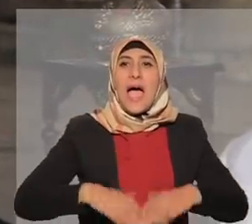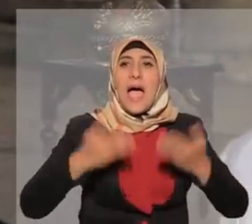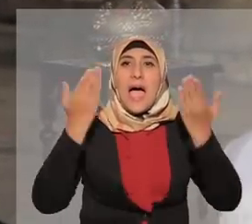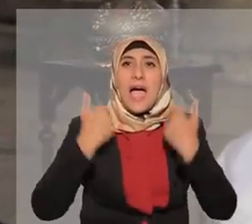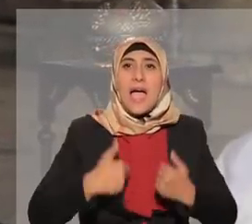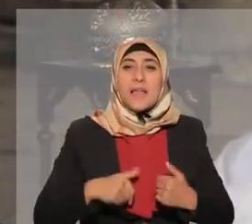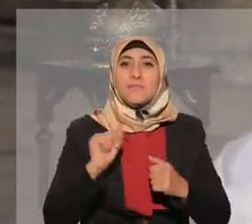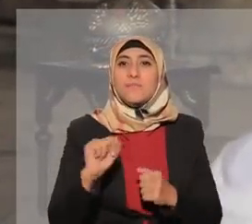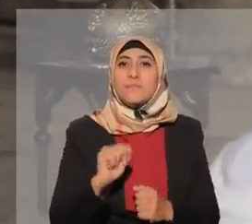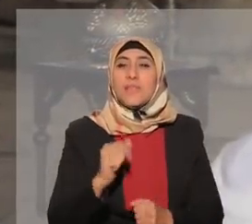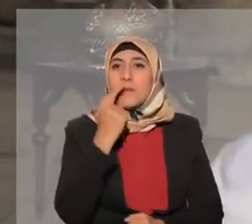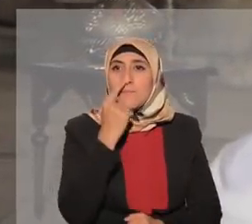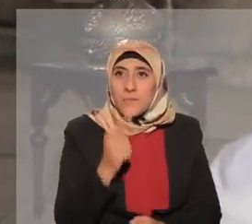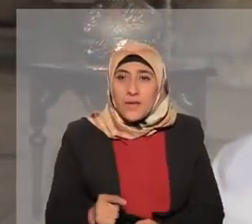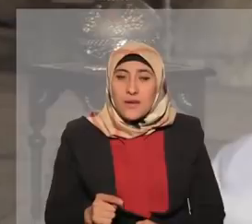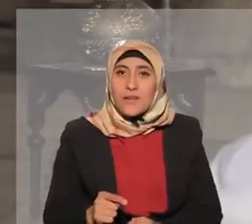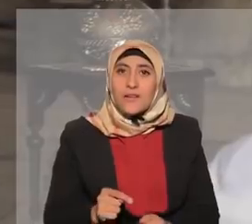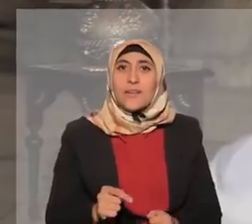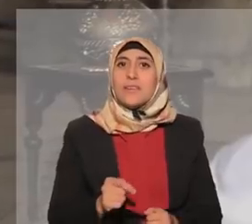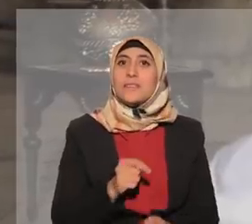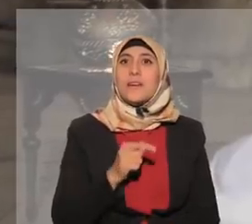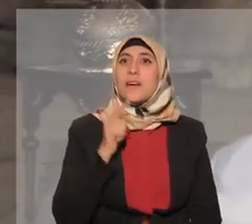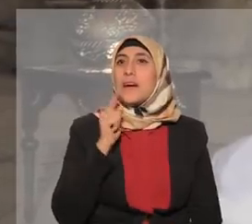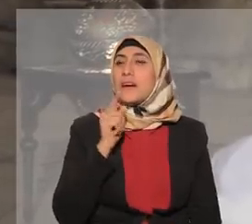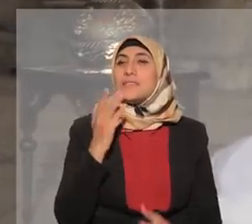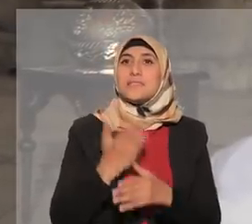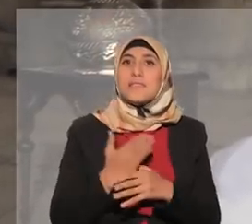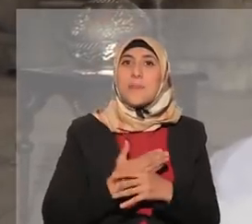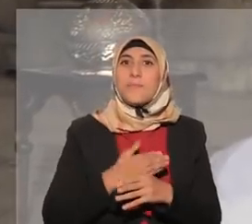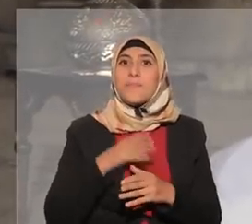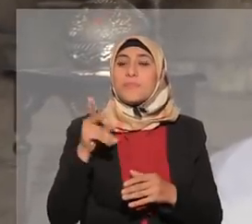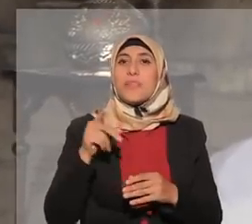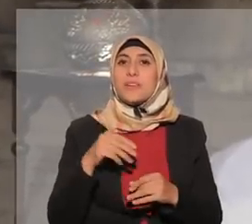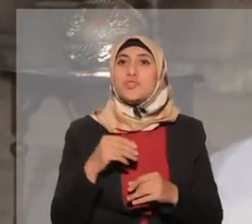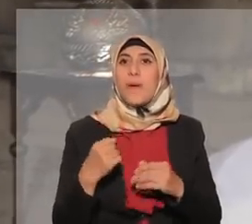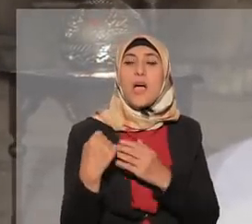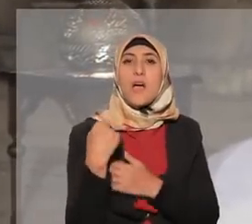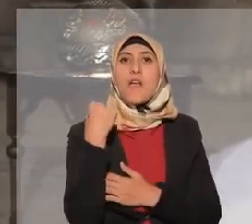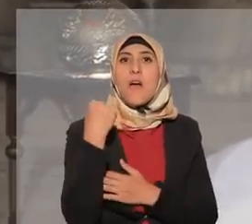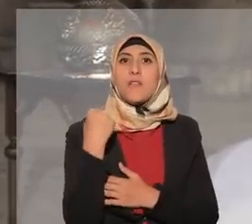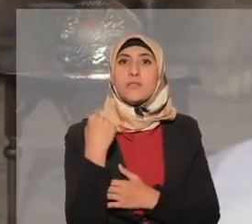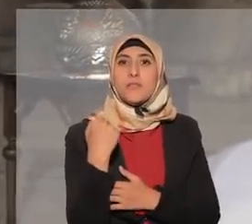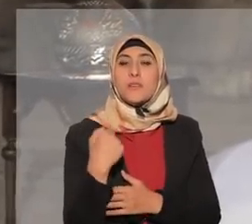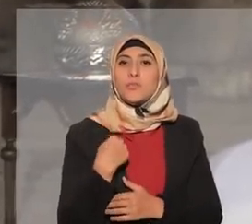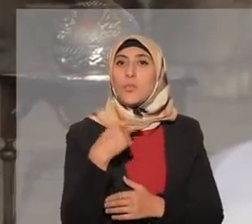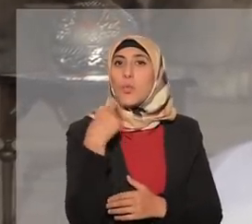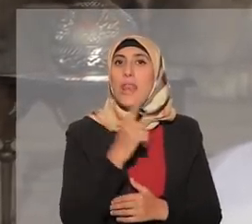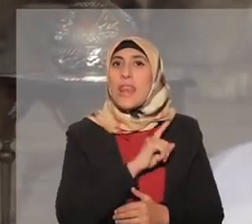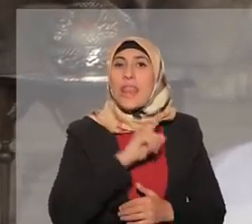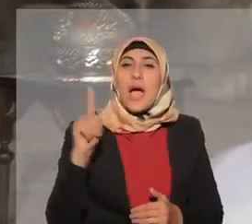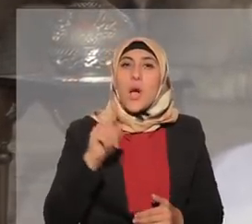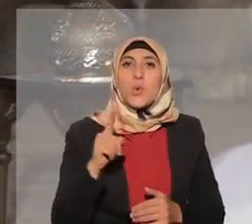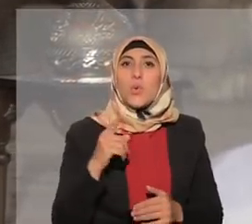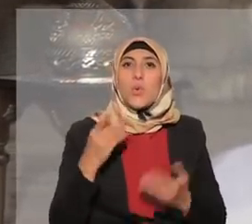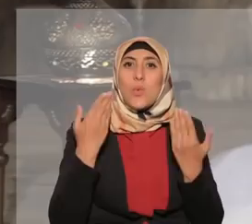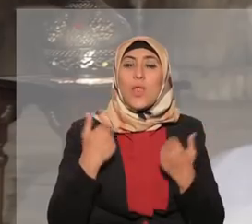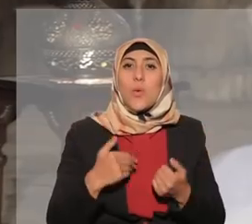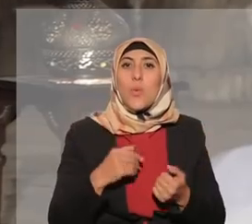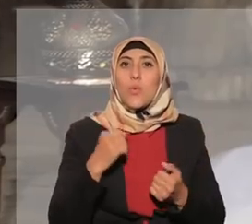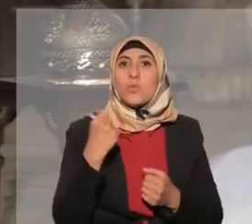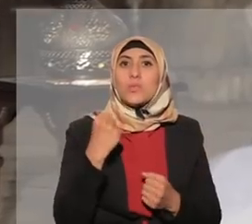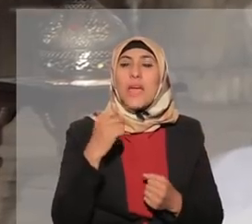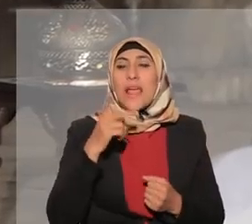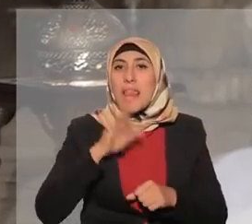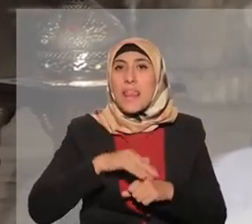الرضا جعله لم يقبل من تلميذه أن يكون إراده للحوقلة لقوله لا حول ولا قوة إلا بالله العلي